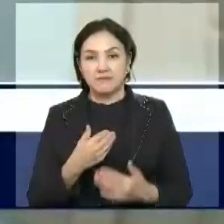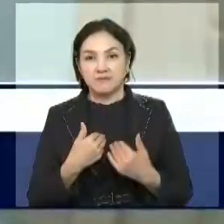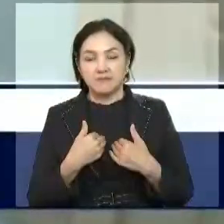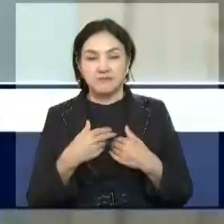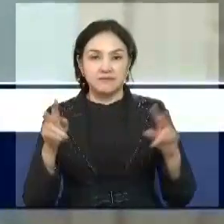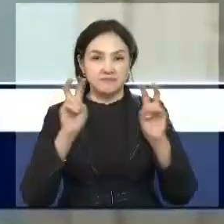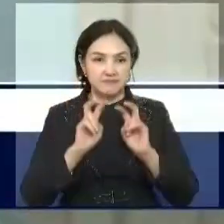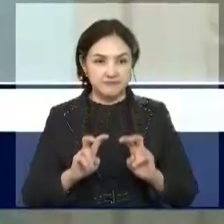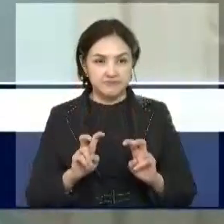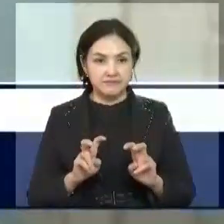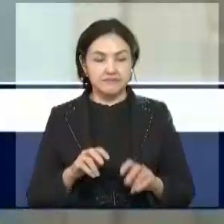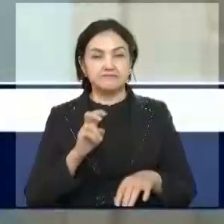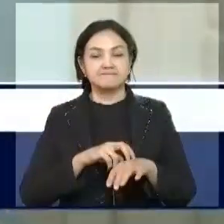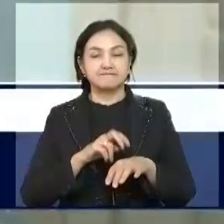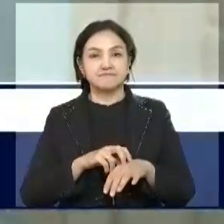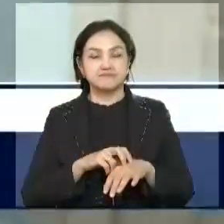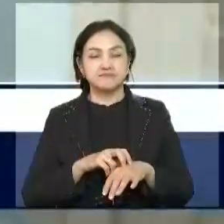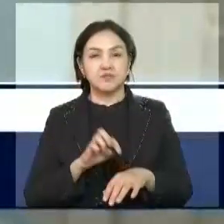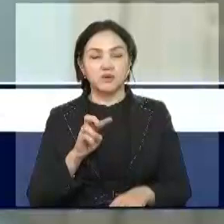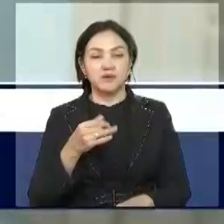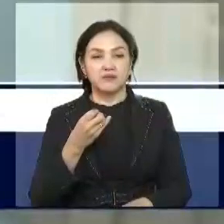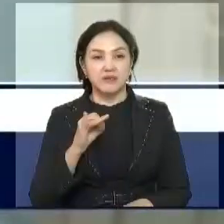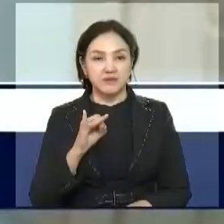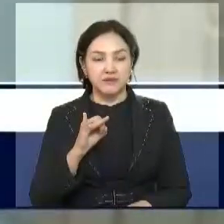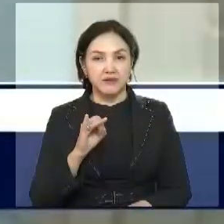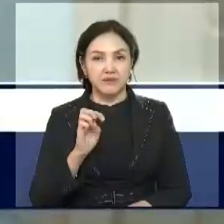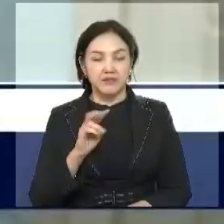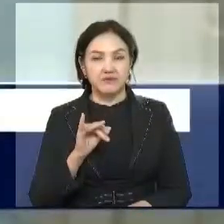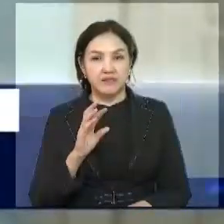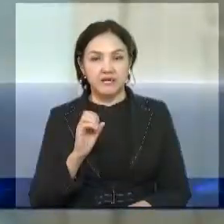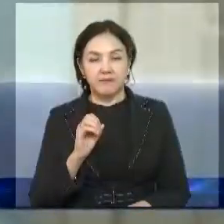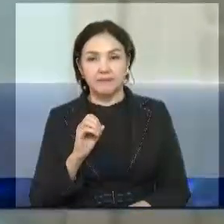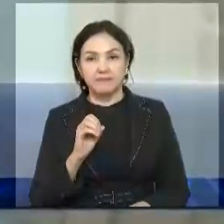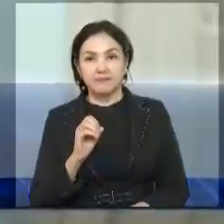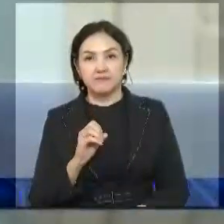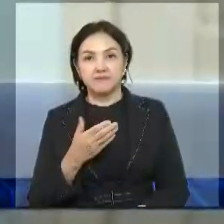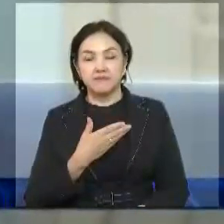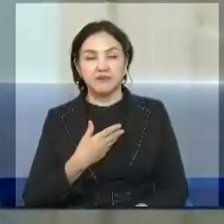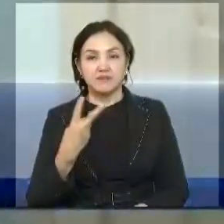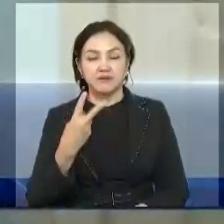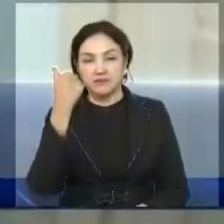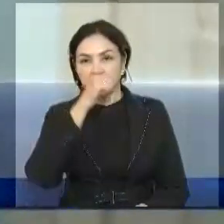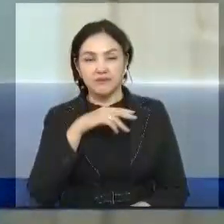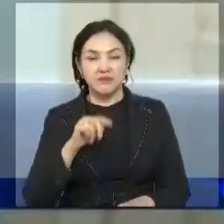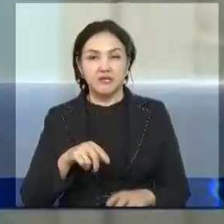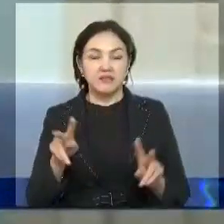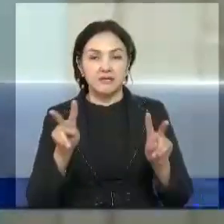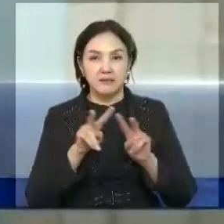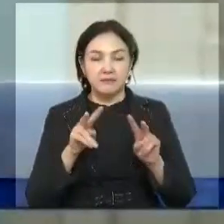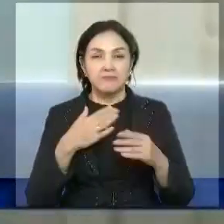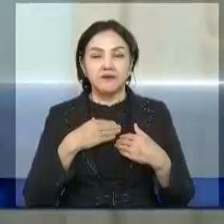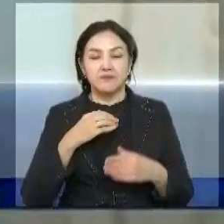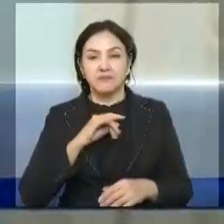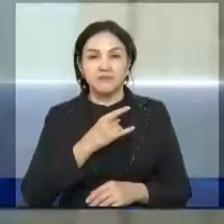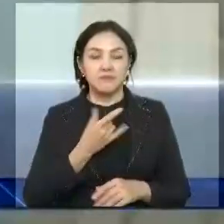на осмотр к врачу именно умер беково Алмагуль Евгеньевне мы второй год здесь наблюдаем и моему